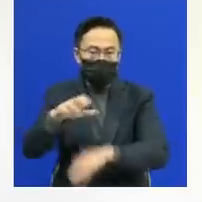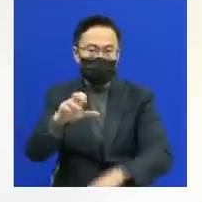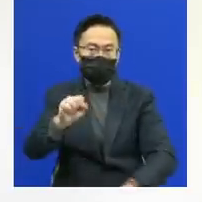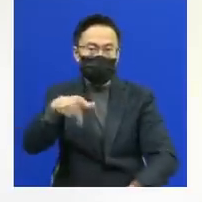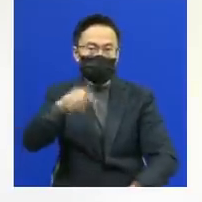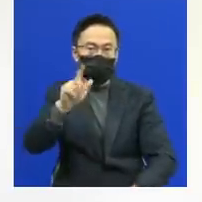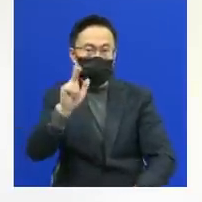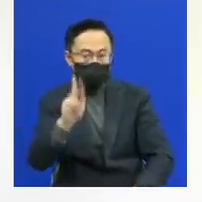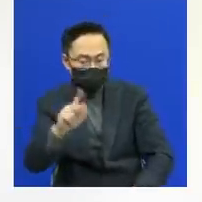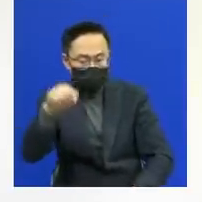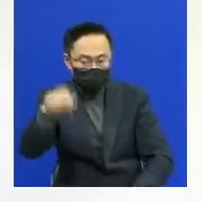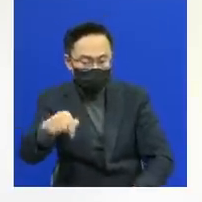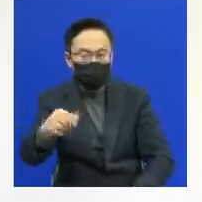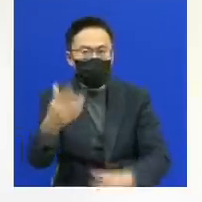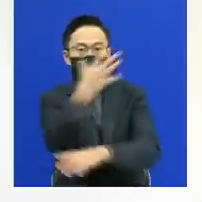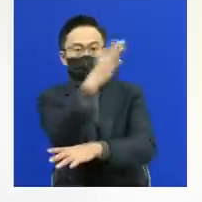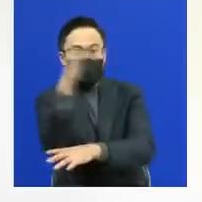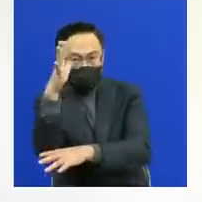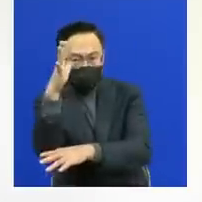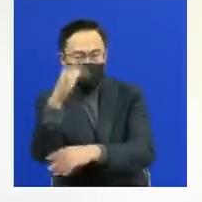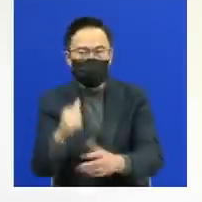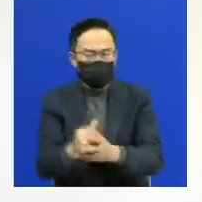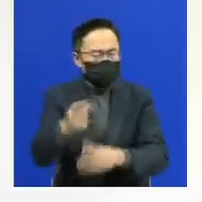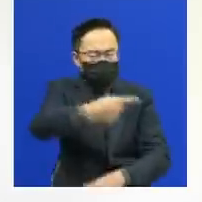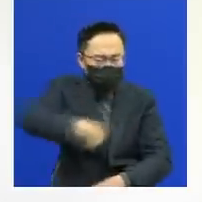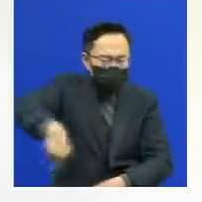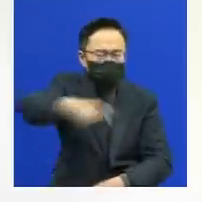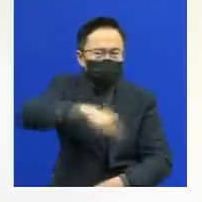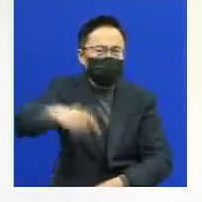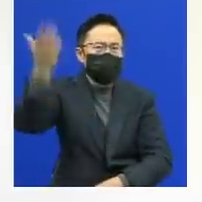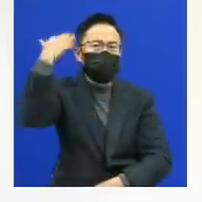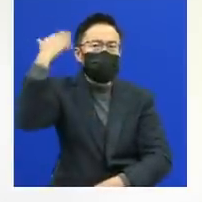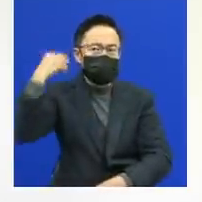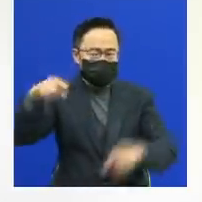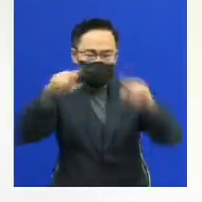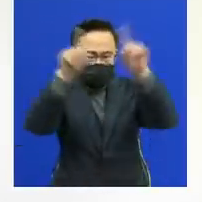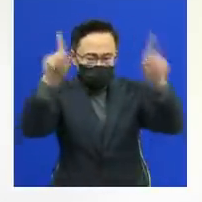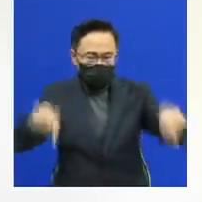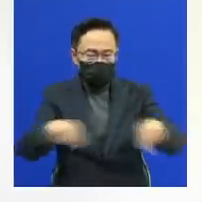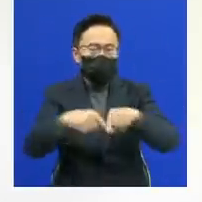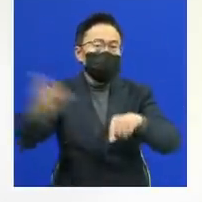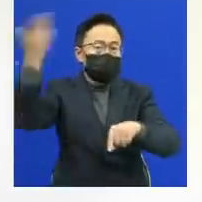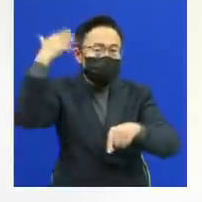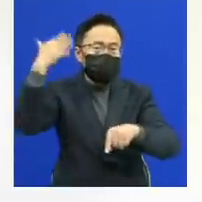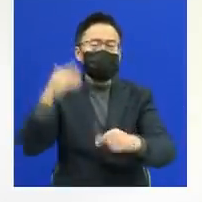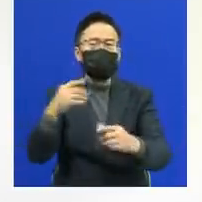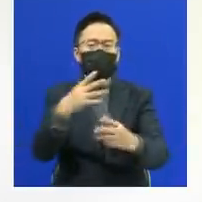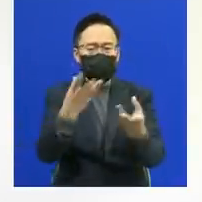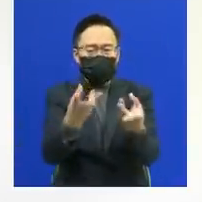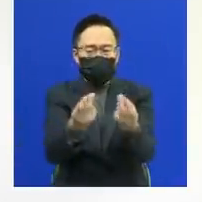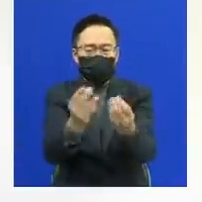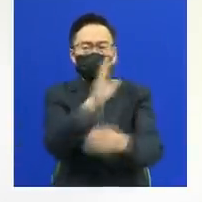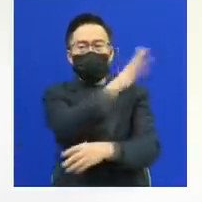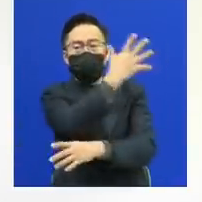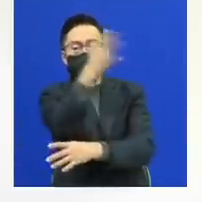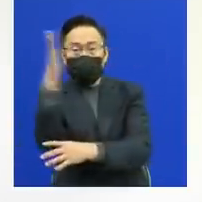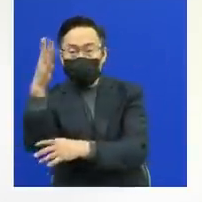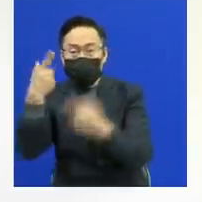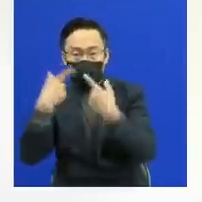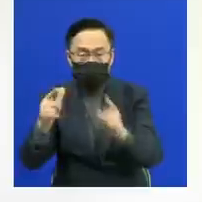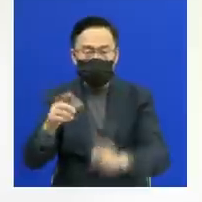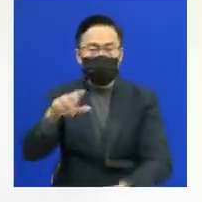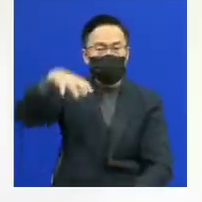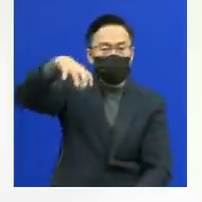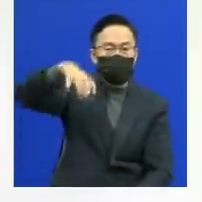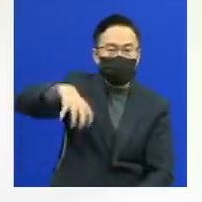ไปแล้วก็คือเดิมเนี่ยมันเป็นป่าสงวนแล้วก็เคยมีช่วงหนึ่งที่อ้าวสปกแล้วหลังจากนั้นไปเดินสำรวจ